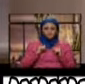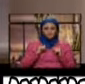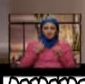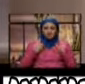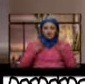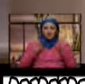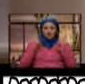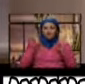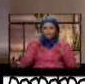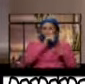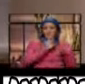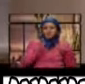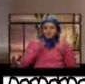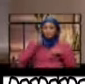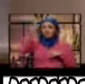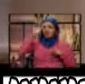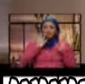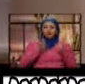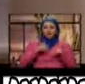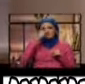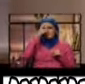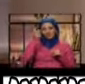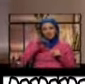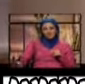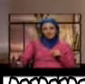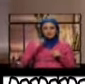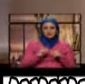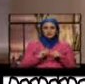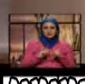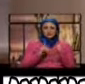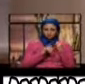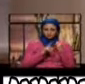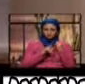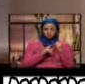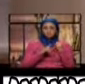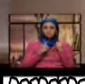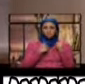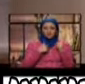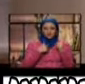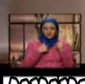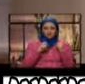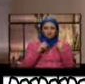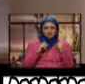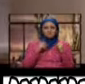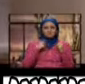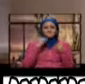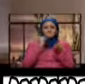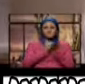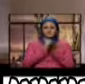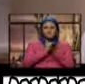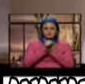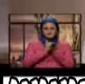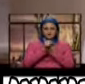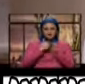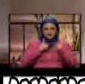أكثر خوفا. يعني نضرب مثال، يقول له عمي أنا بنيت المدرسة